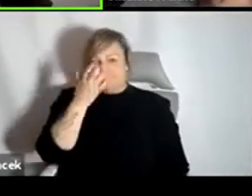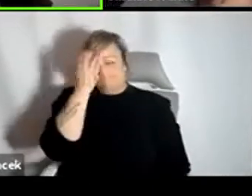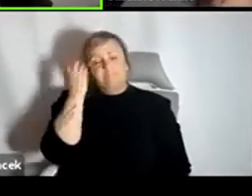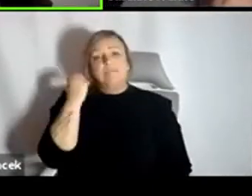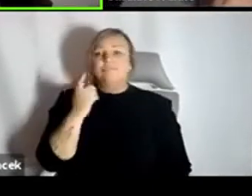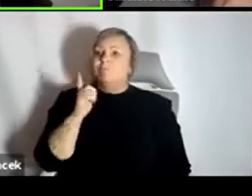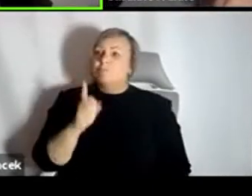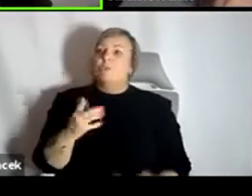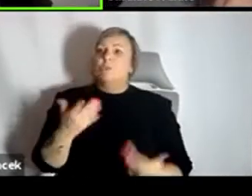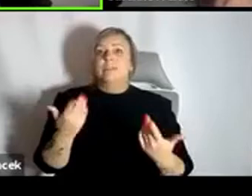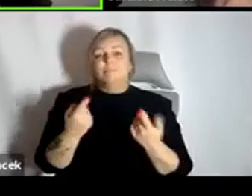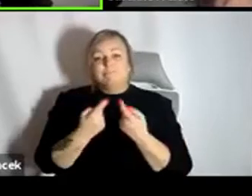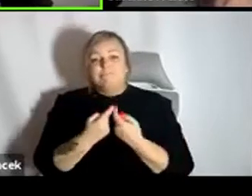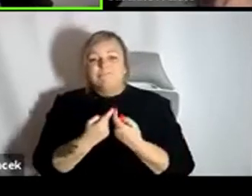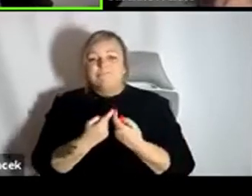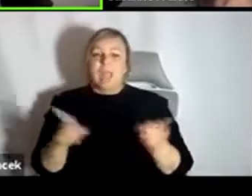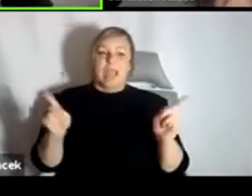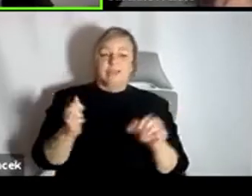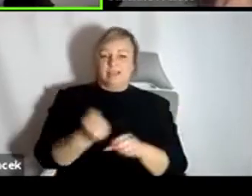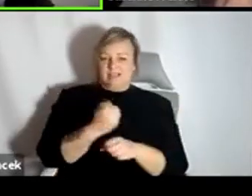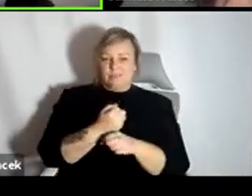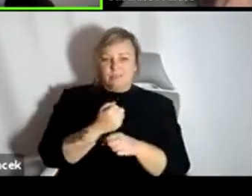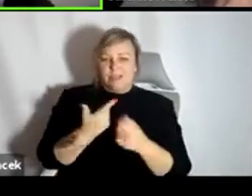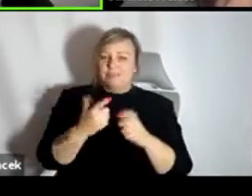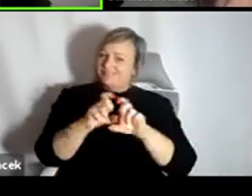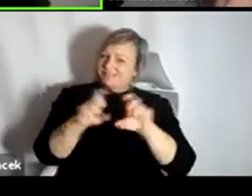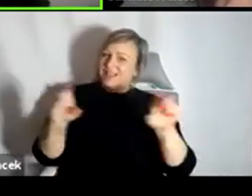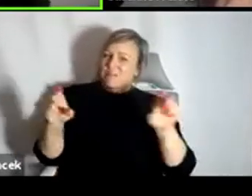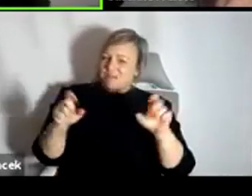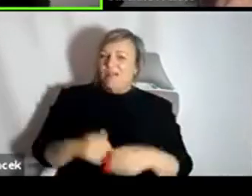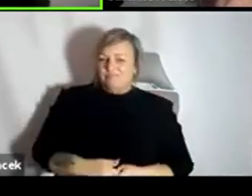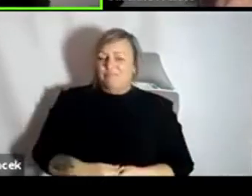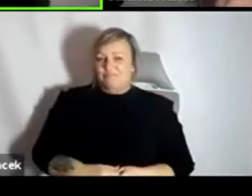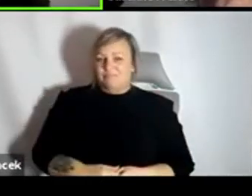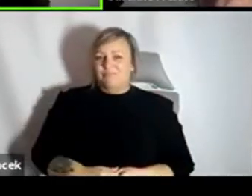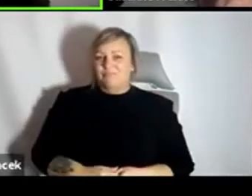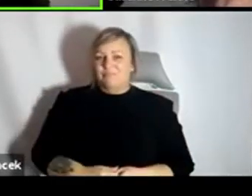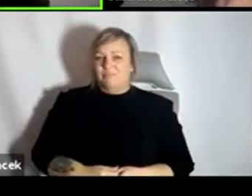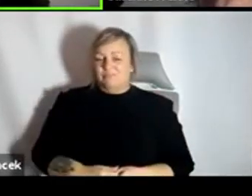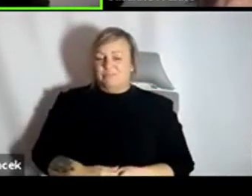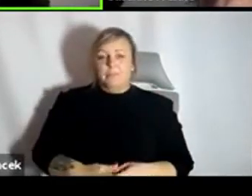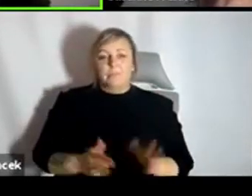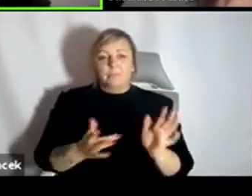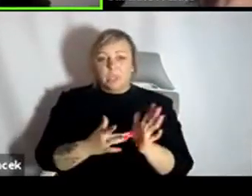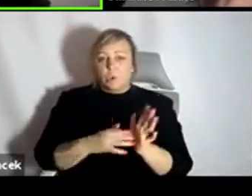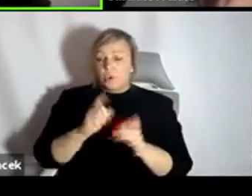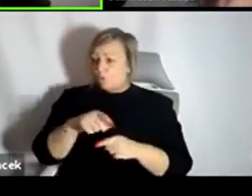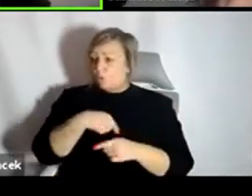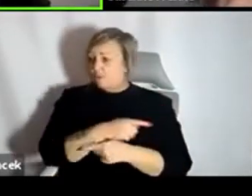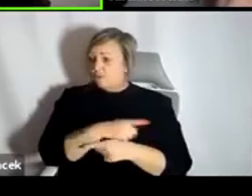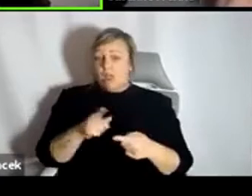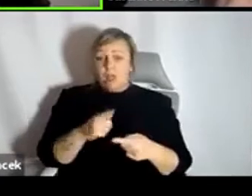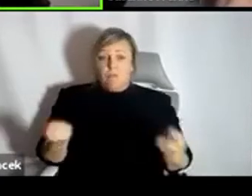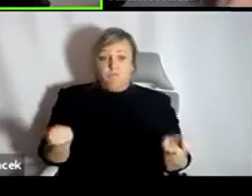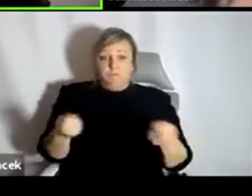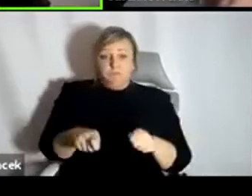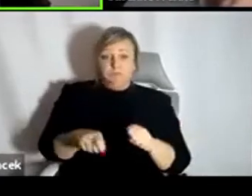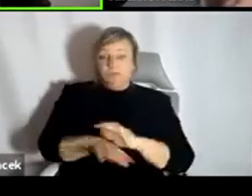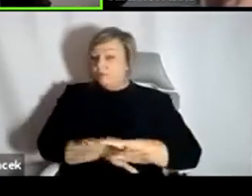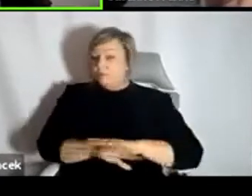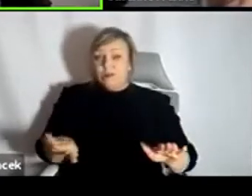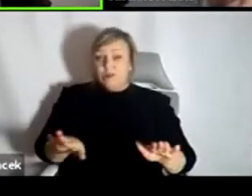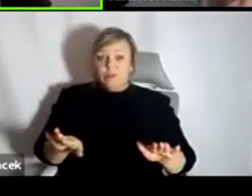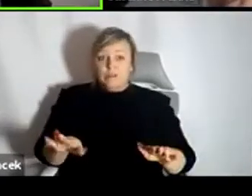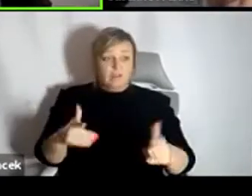ein anderer Zug rein in das Thema, weil ja auch gerade der Lockdown offenbart hat mit den